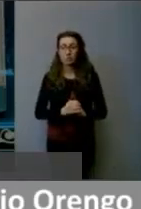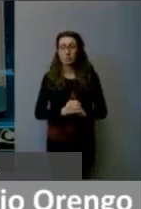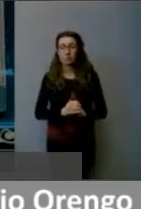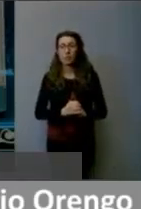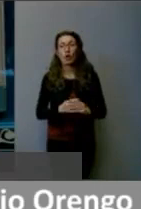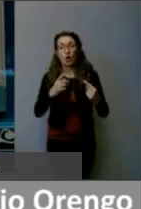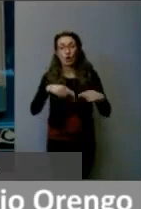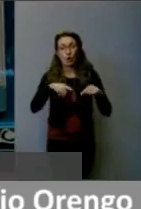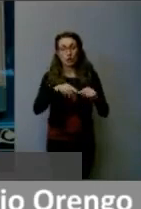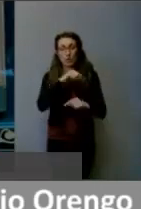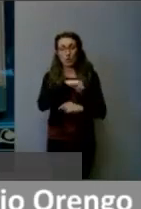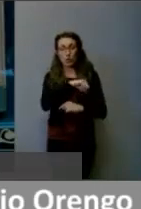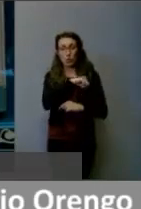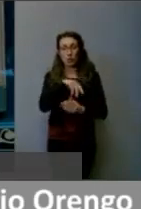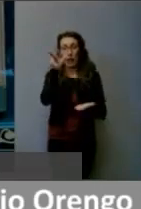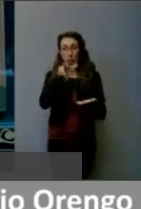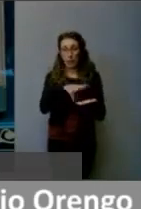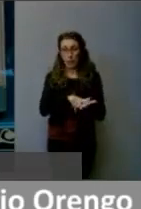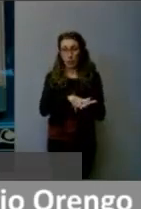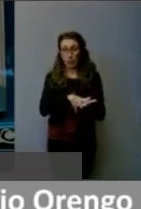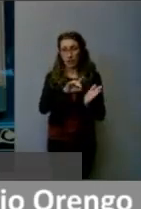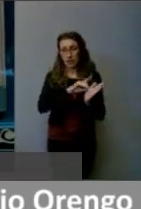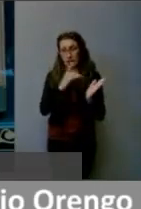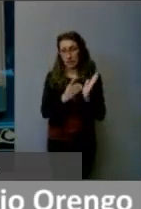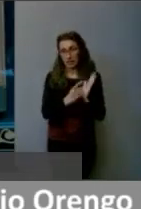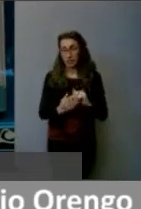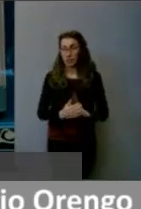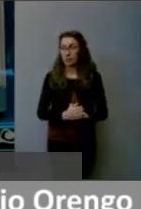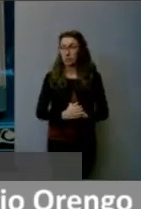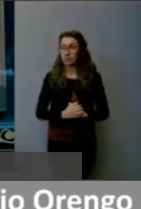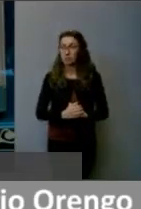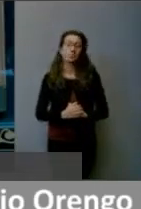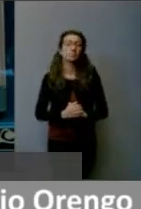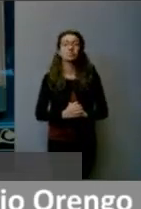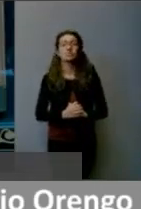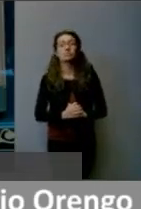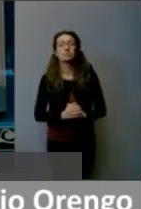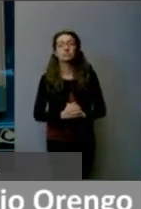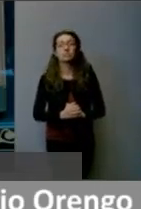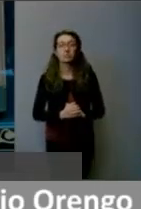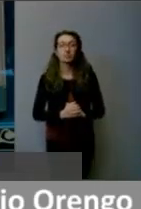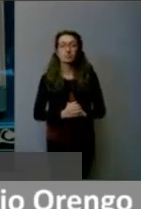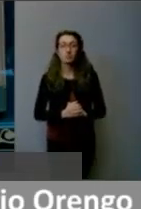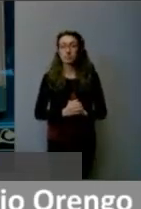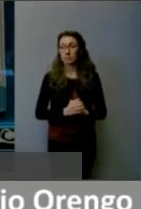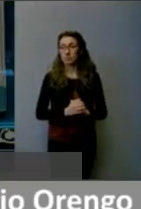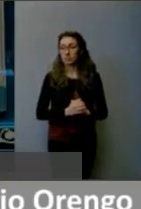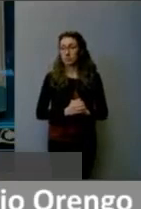Il Consiglio Comunale approva la delibera portata in esame.